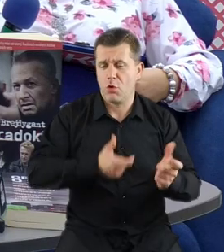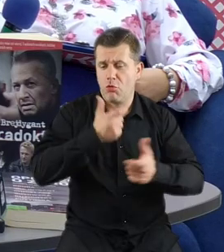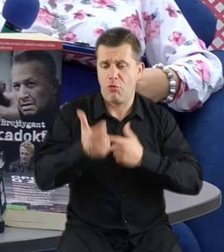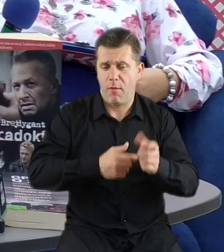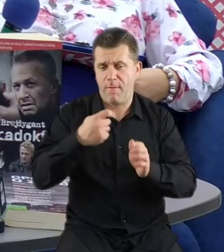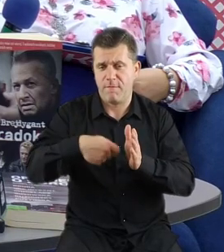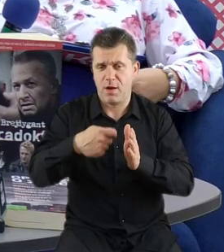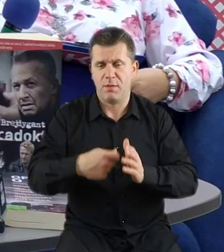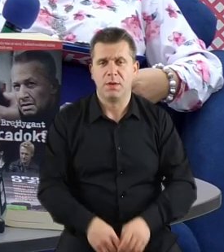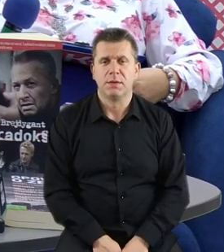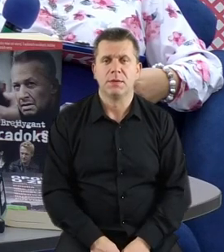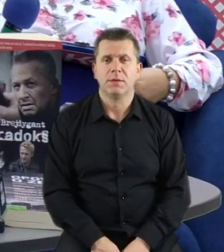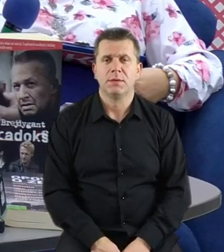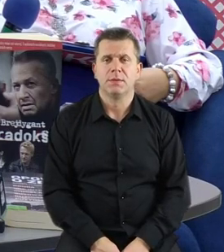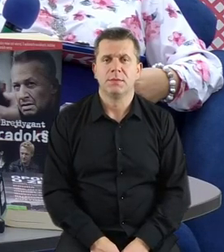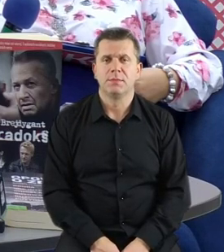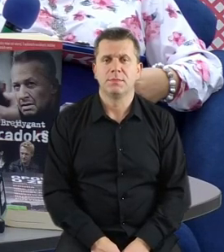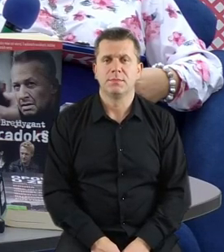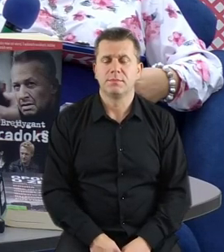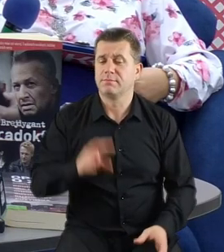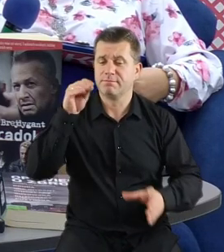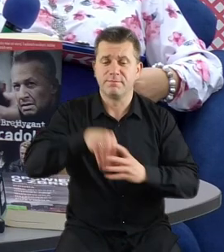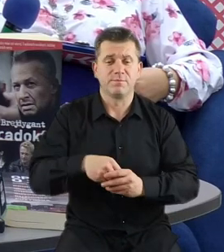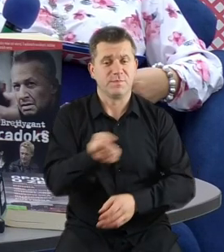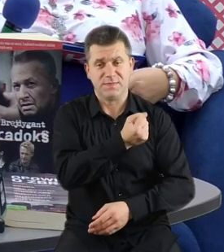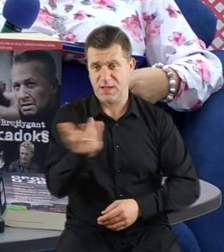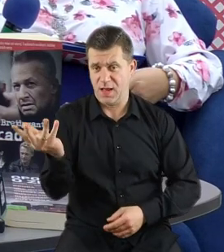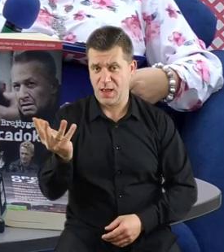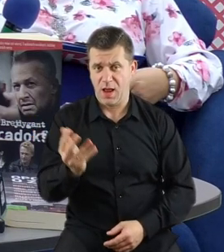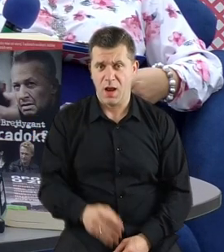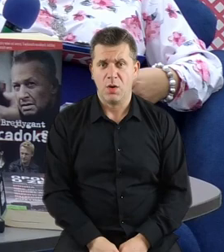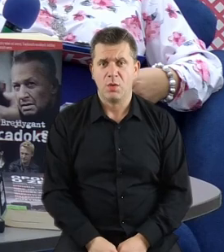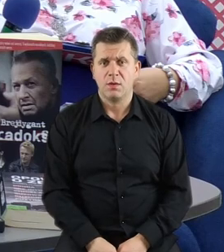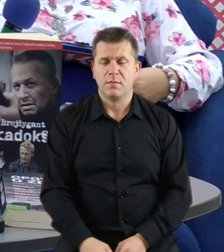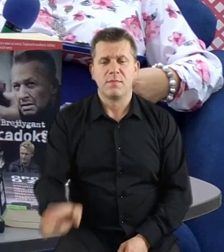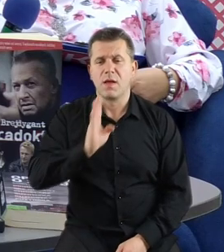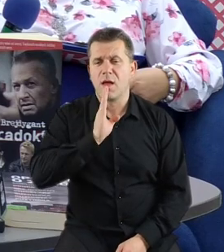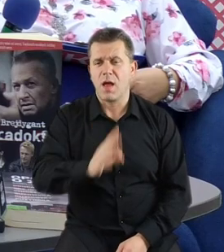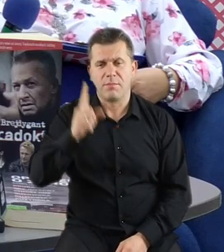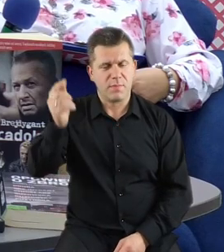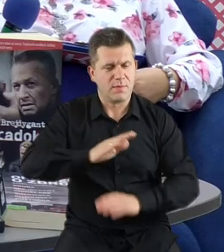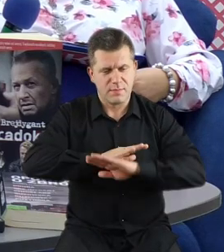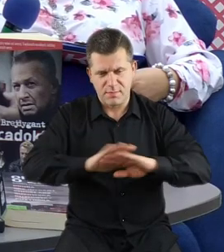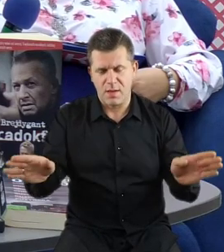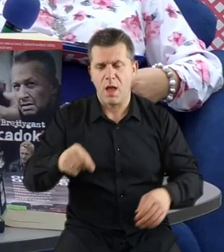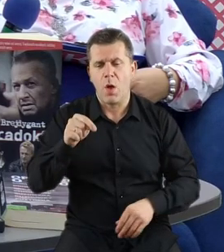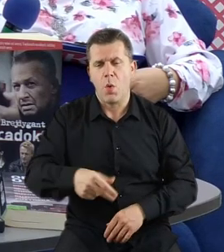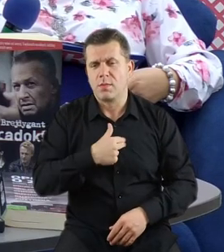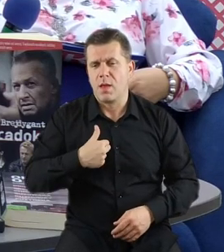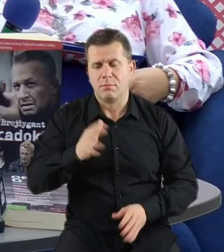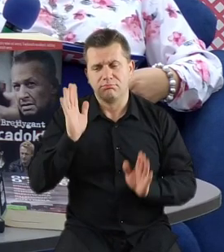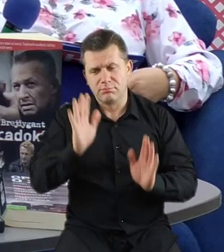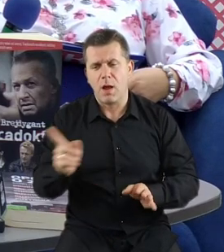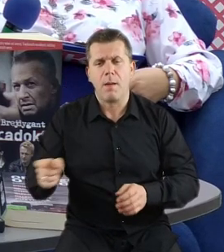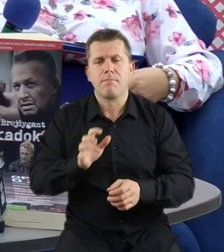robienia filmu. No więc nie, w serialu w Ameryce w ogóle nie, ale u nas też raczej